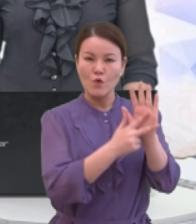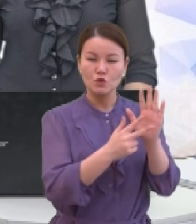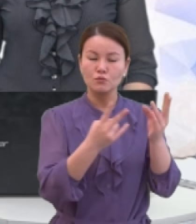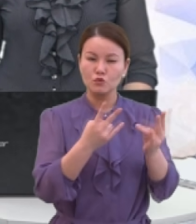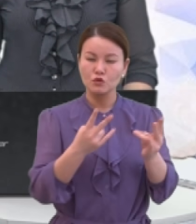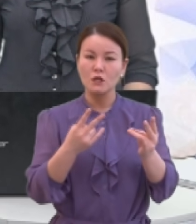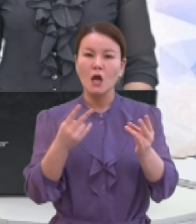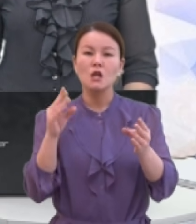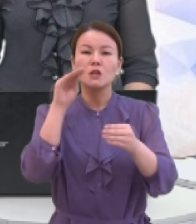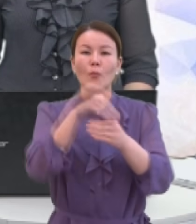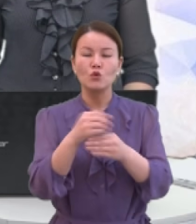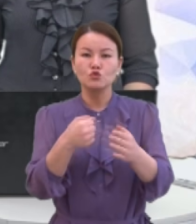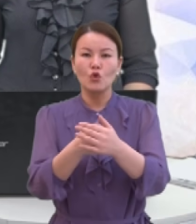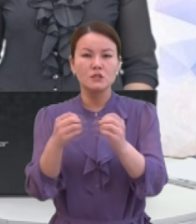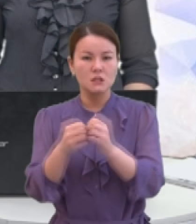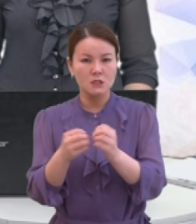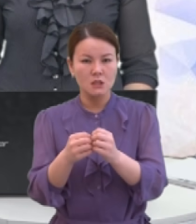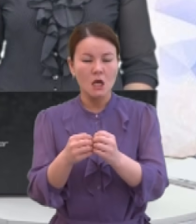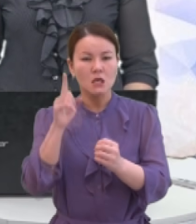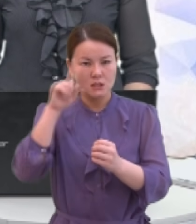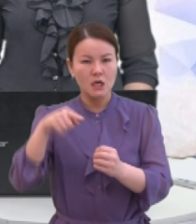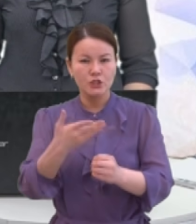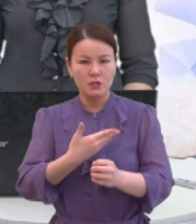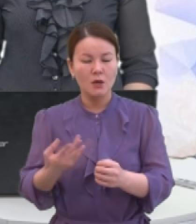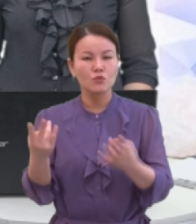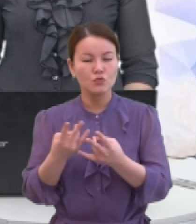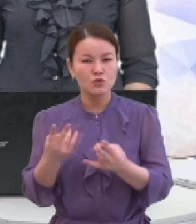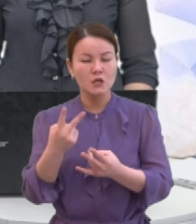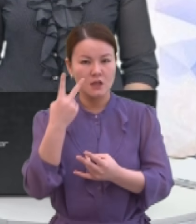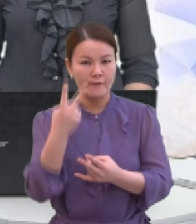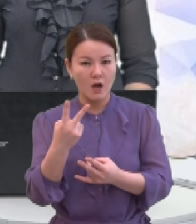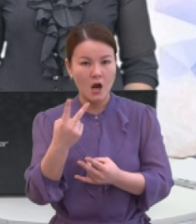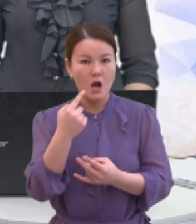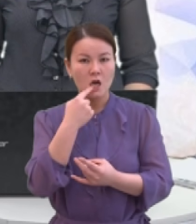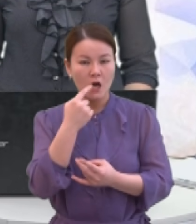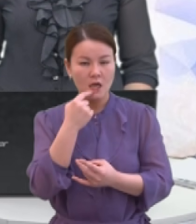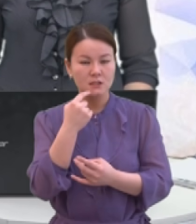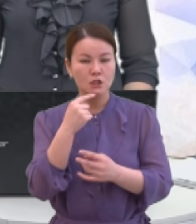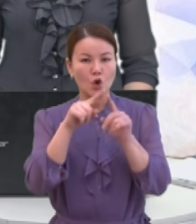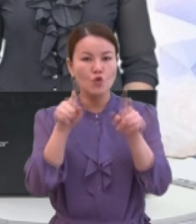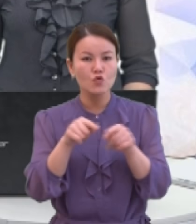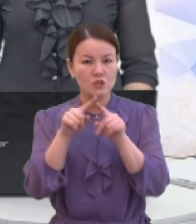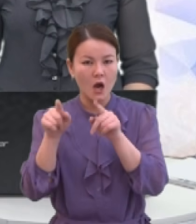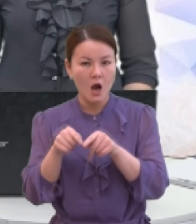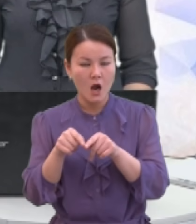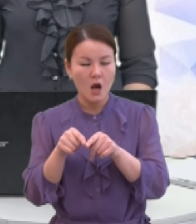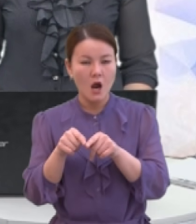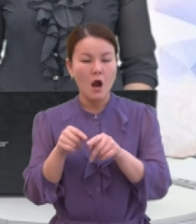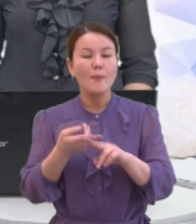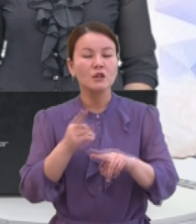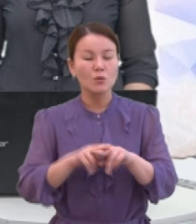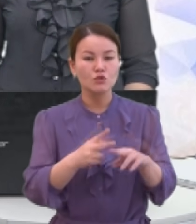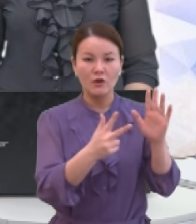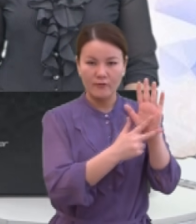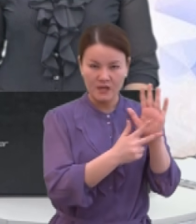10 а значит нам понадобится два красных кружка потому что к восьми